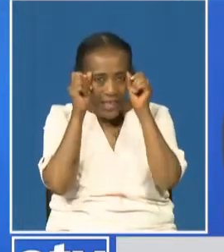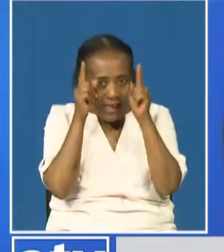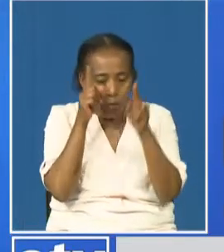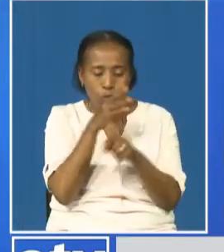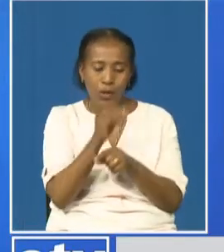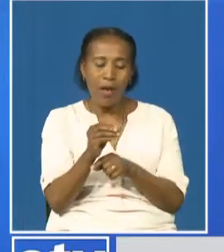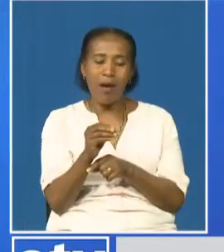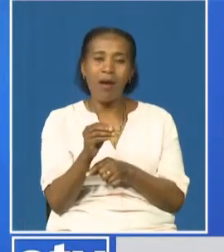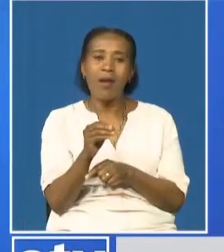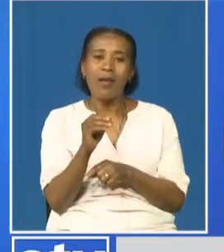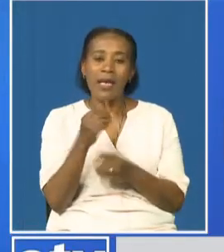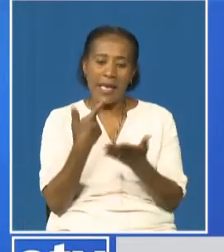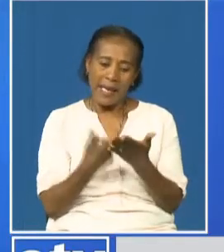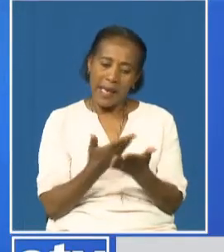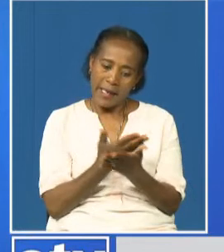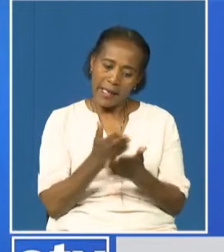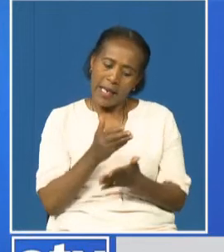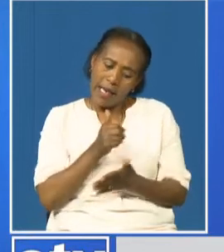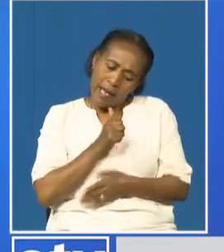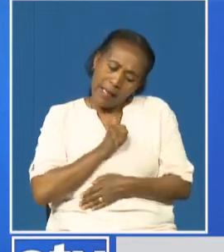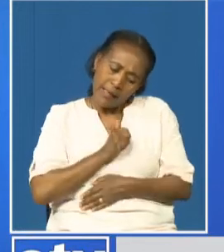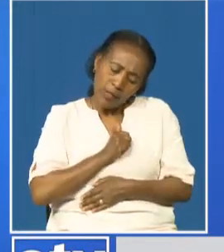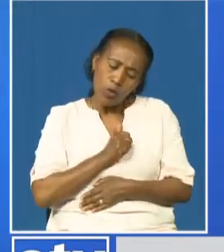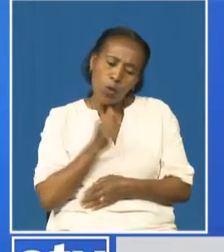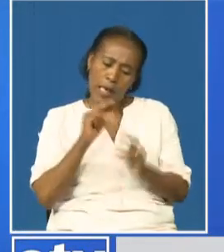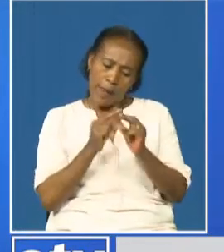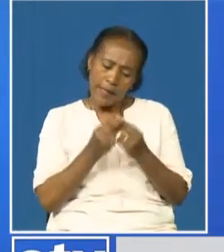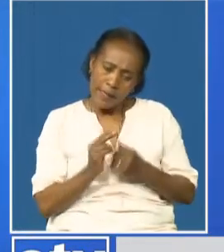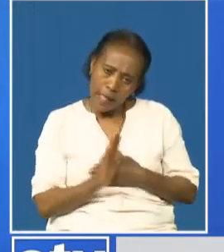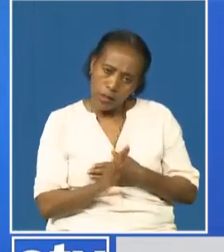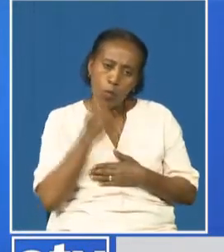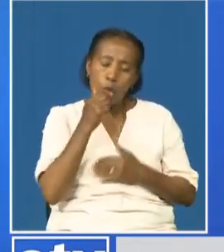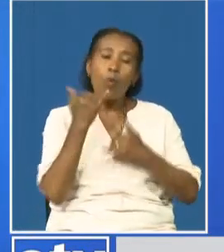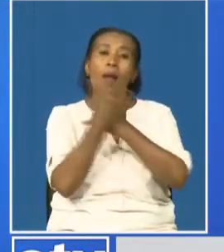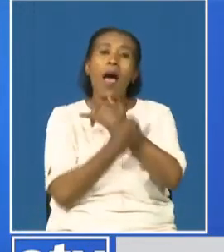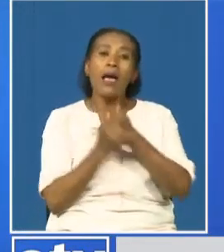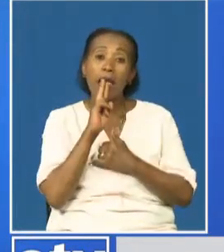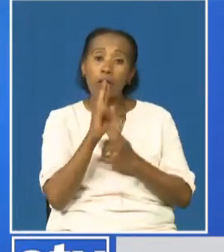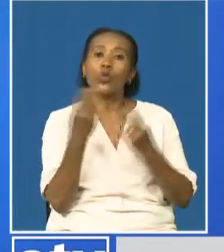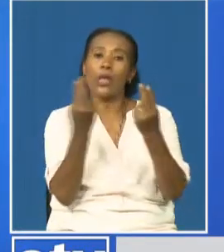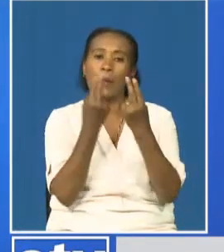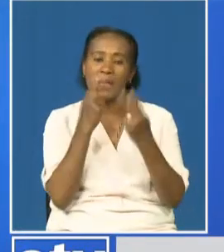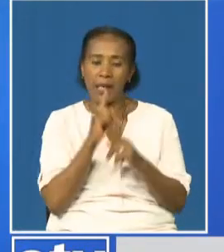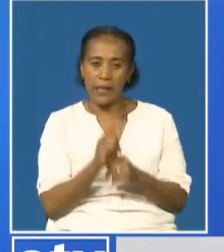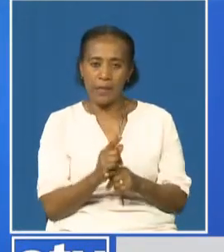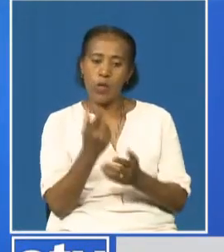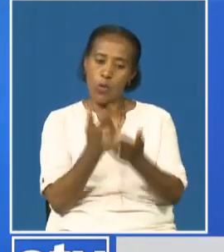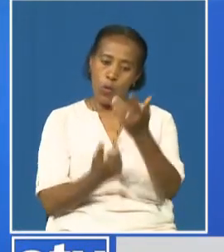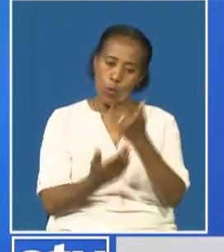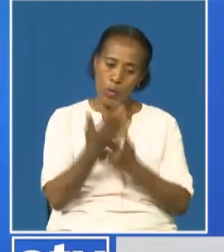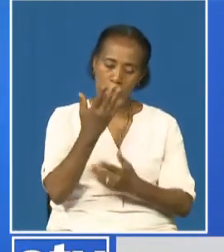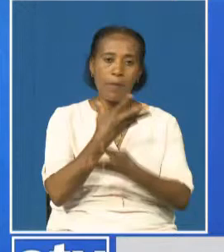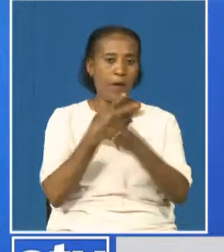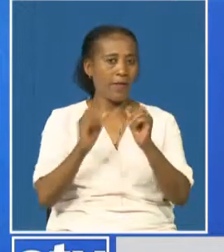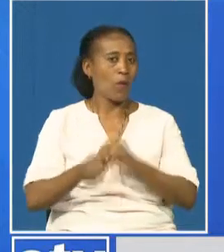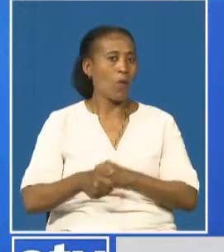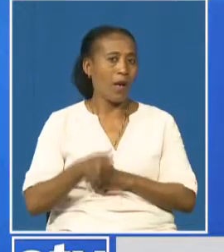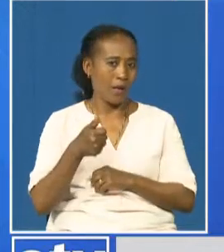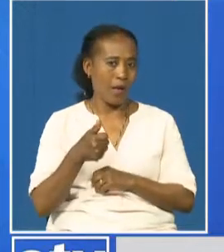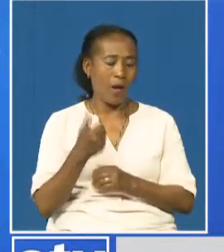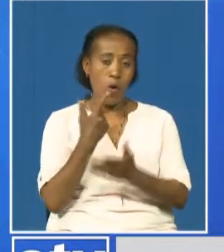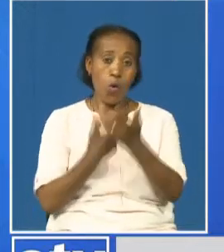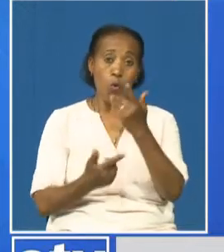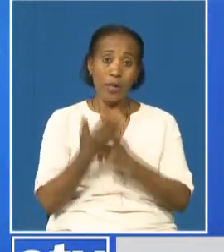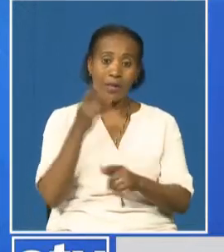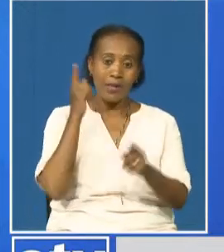እንዲረዱና ይሄ ነገር ለራሳቸውም ለቤተሰባቸውም ብሎም ለሀገራቸውም እንደሚጠቅም ውይይት ነው መፍትሄው።